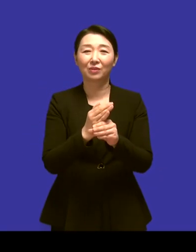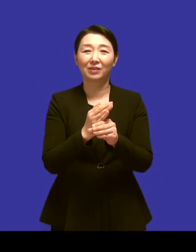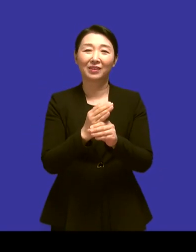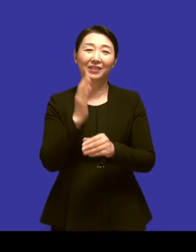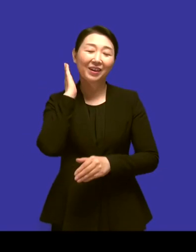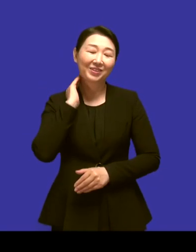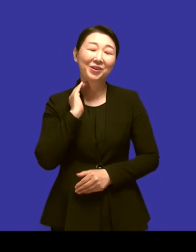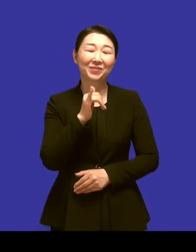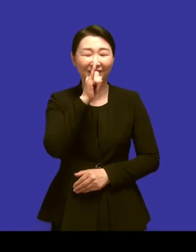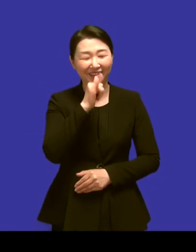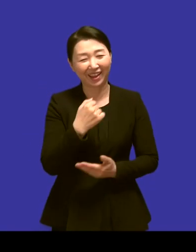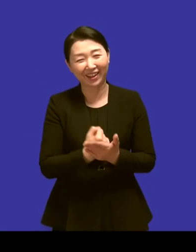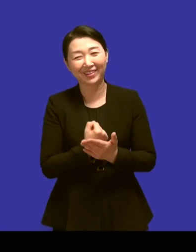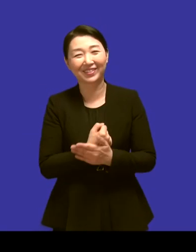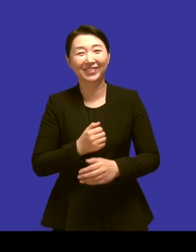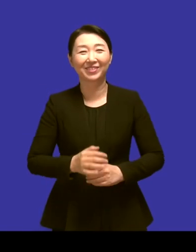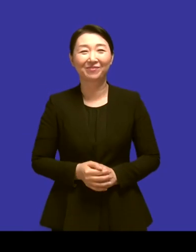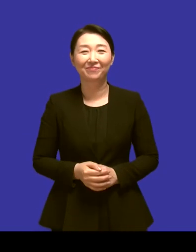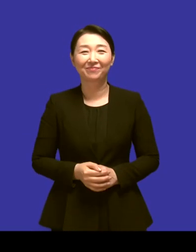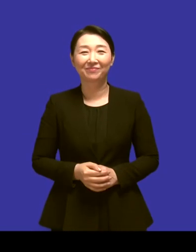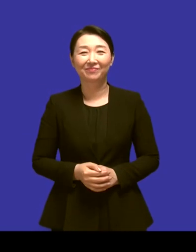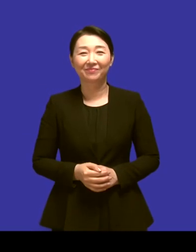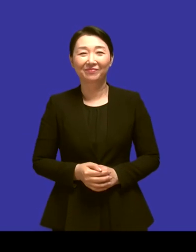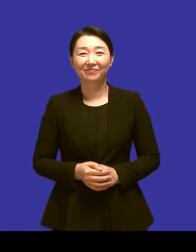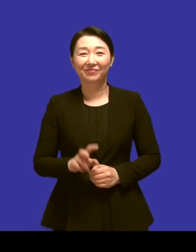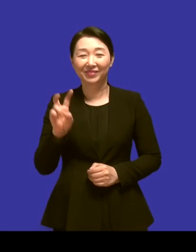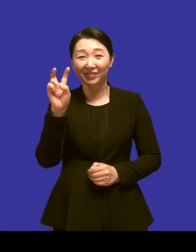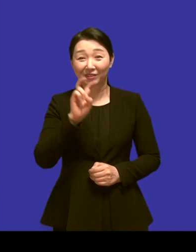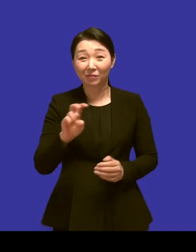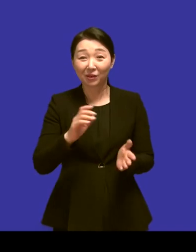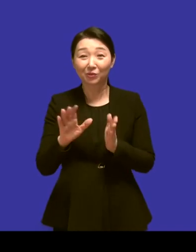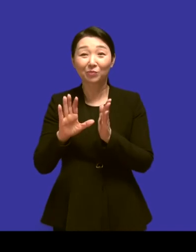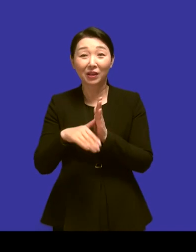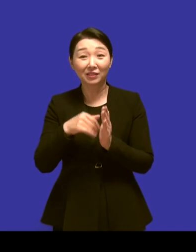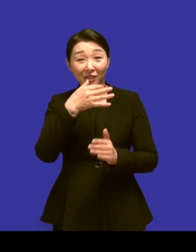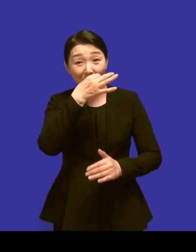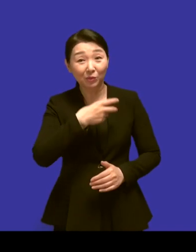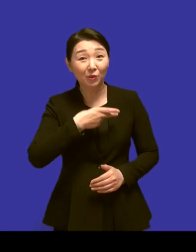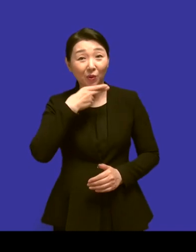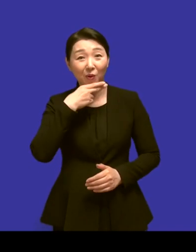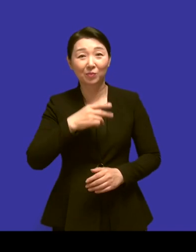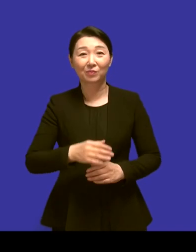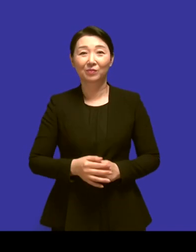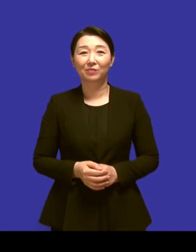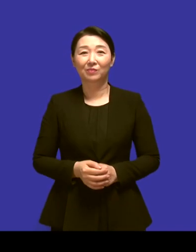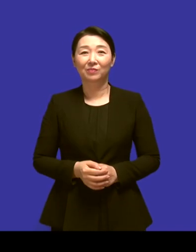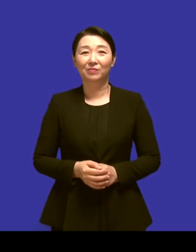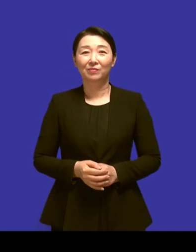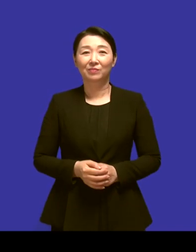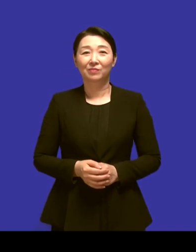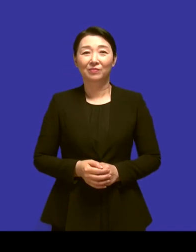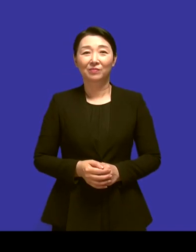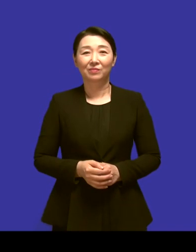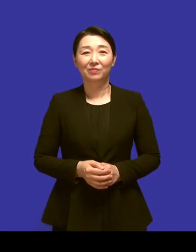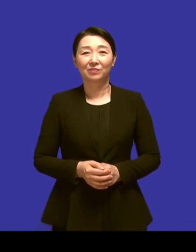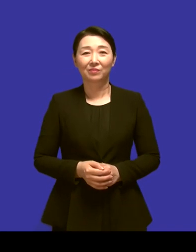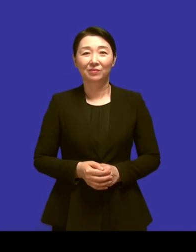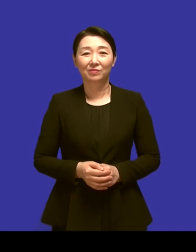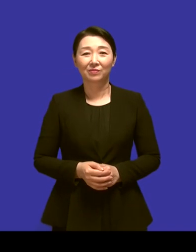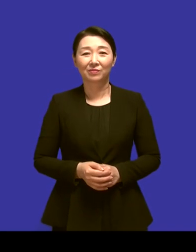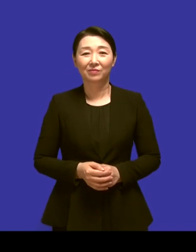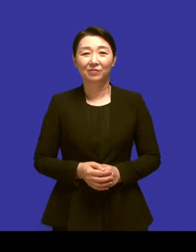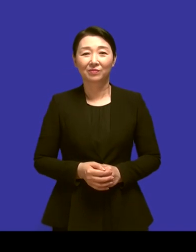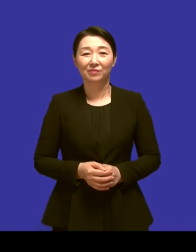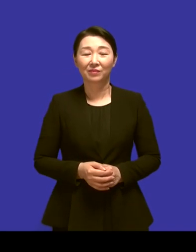네. 아쉽네요. 아, 네. 근데 어때요? 음악 준비하면서 많이 좀 힘들지 않았어요? 네 이제 저는 그 하고